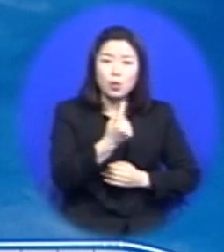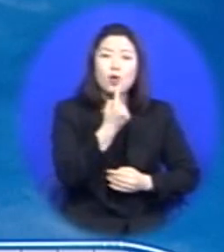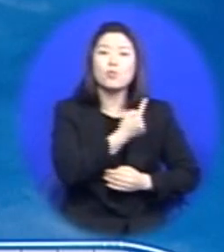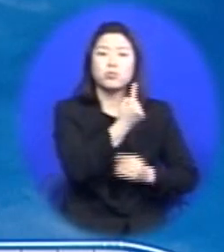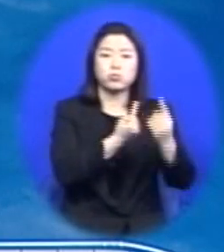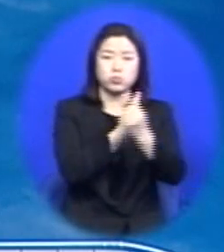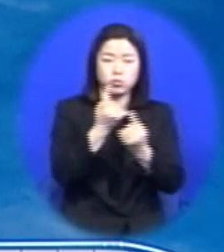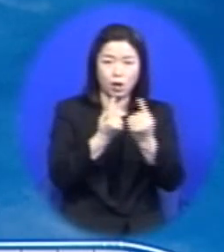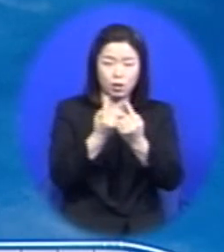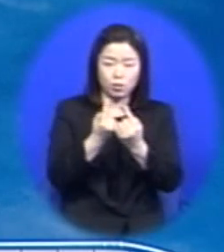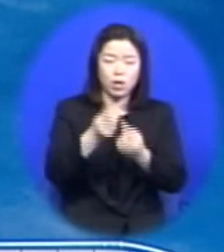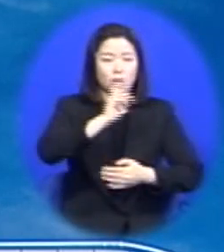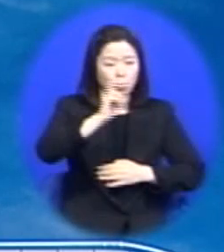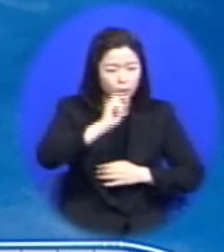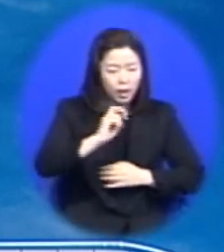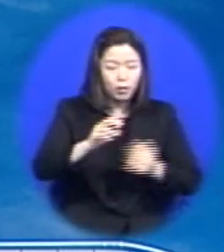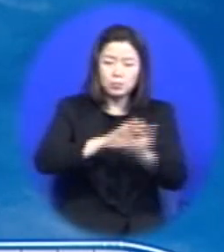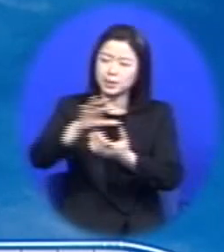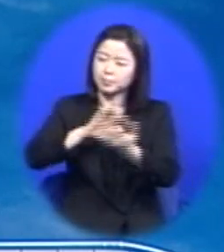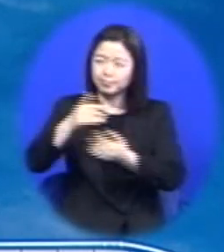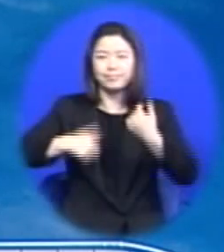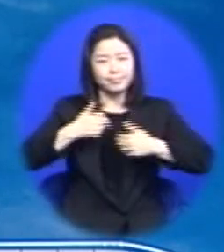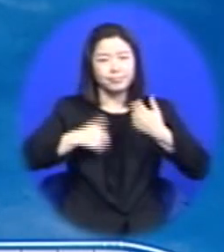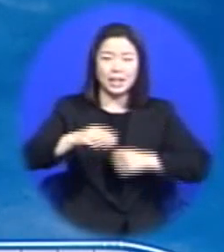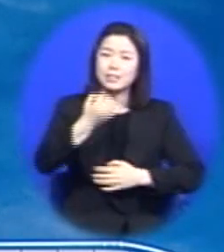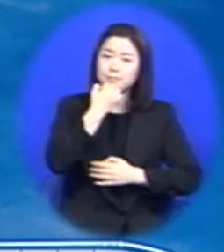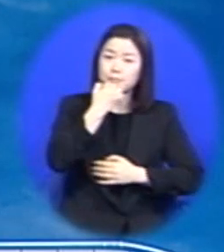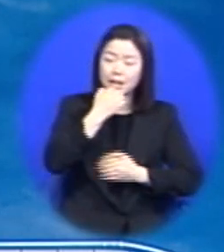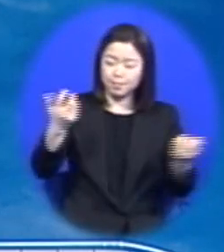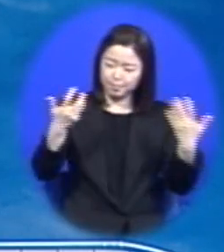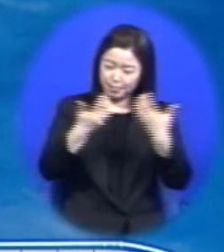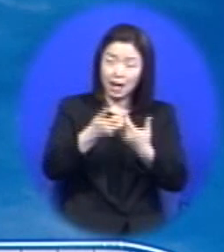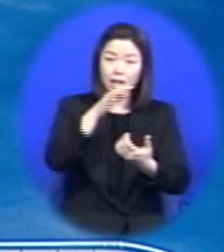불러드리고 시끌벅적해요. 다 웃음이 넘쳐요.